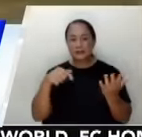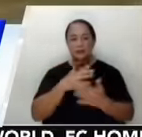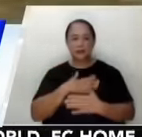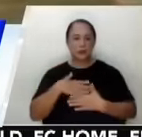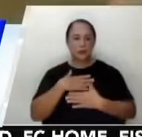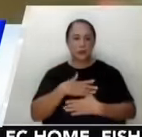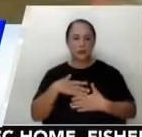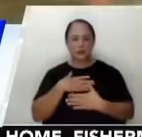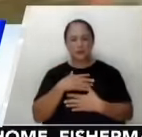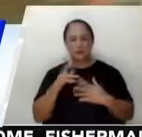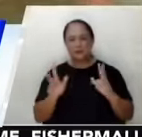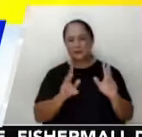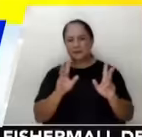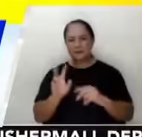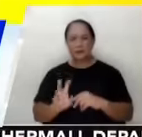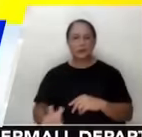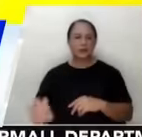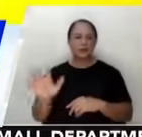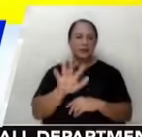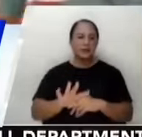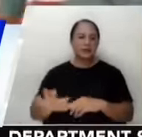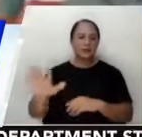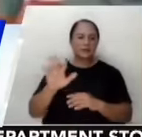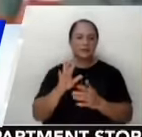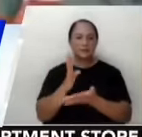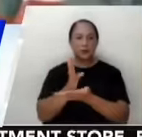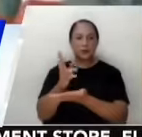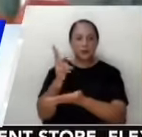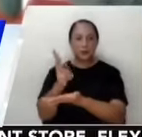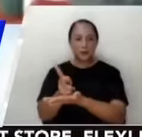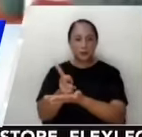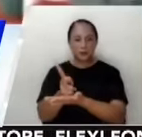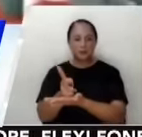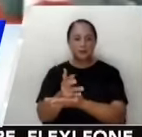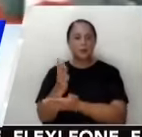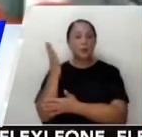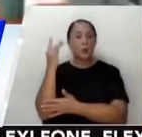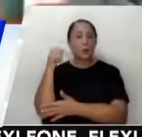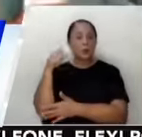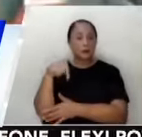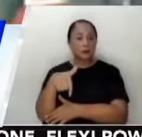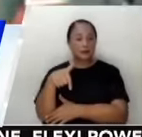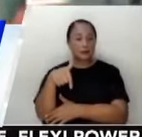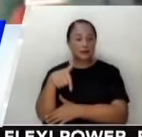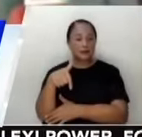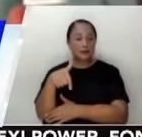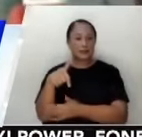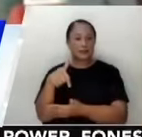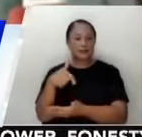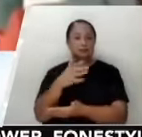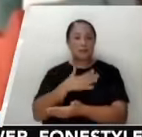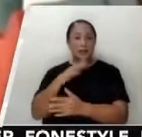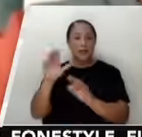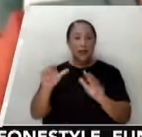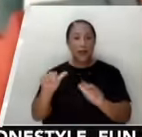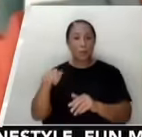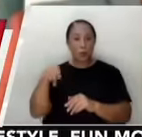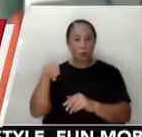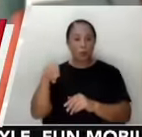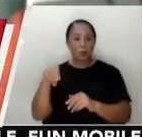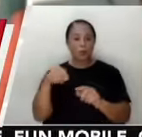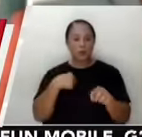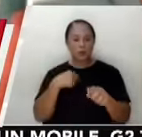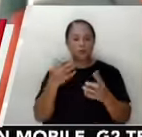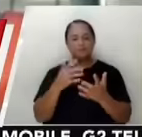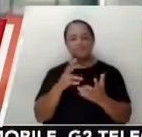namamasyal sa mga tourist attraction tulad ng Burnham Park. Kasi po itong apo ko yung kuan, sasakay lang